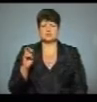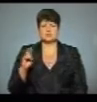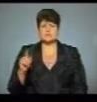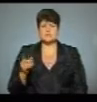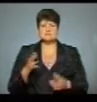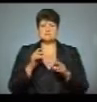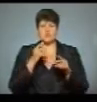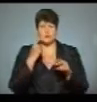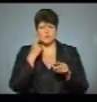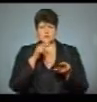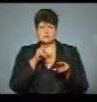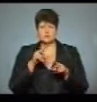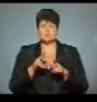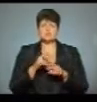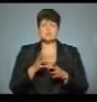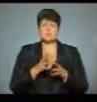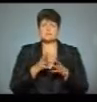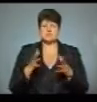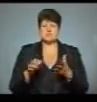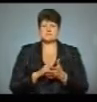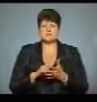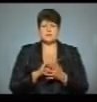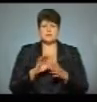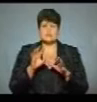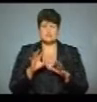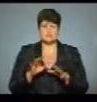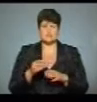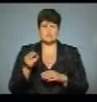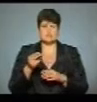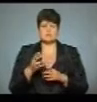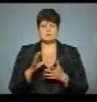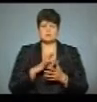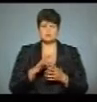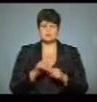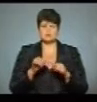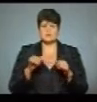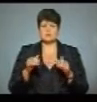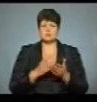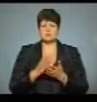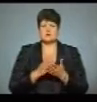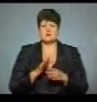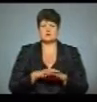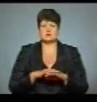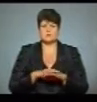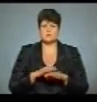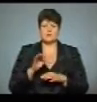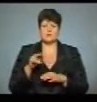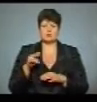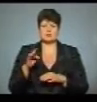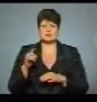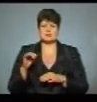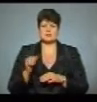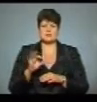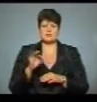спостерігачів комітету, найбільше матеріалів незаконної агітації було поширено від «Слуги народу», «Опозиційної платформи «За життя» та